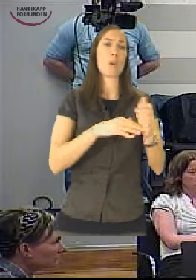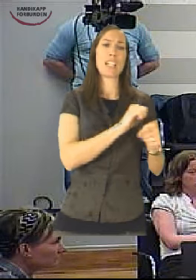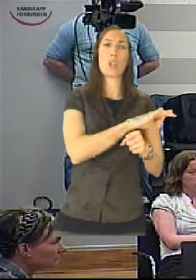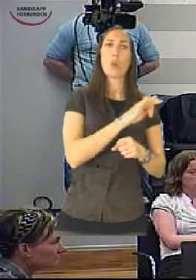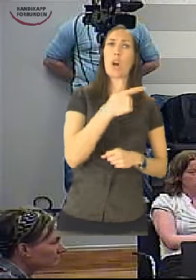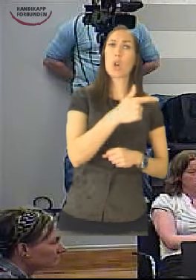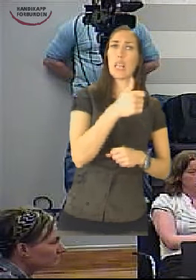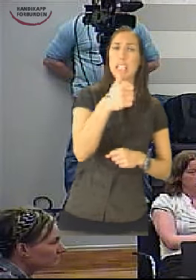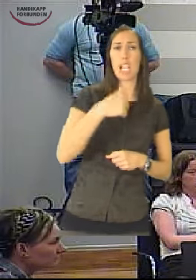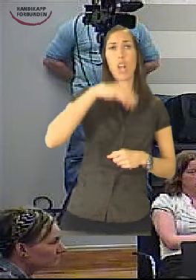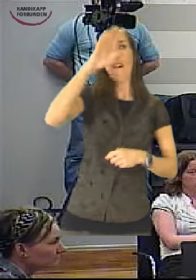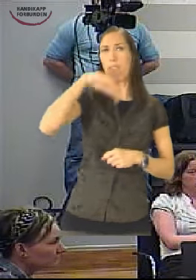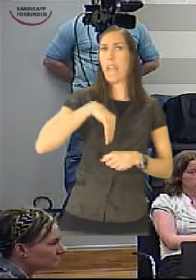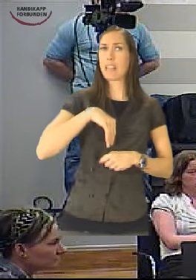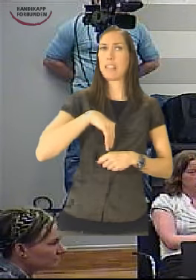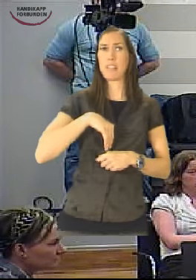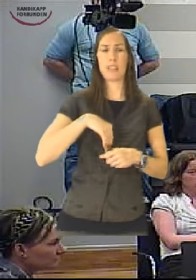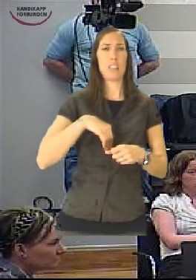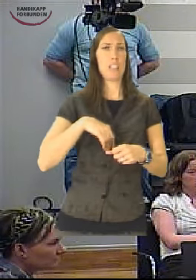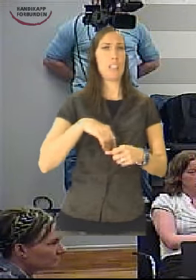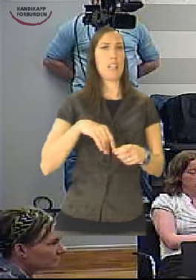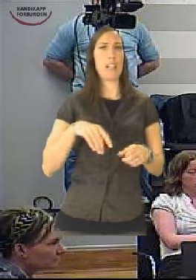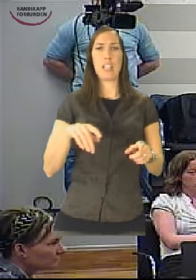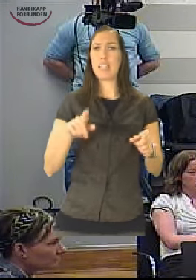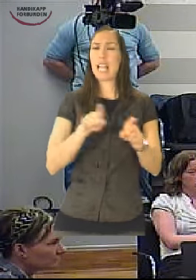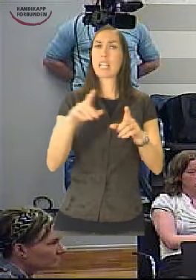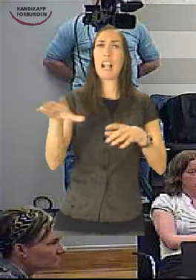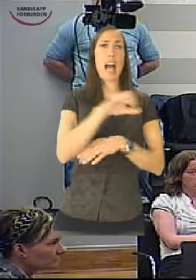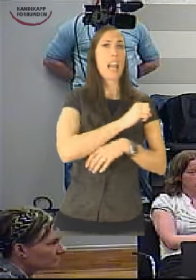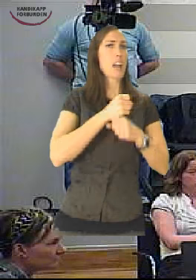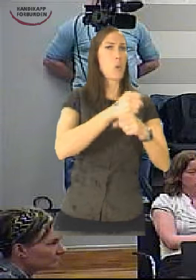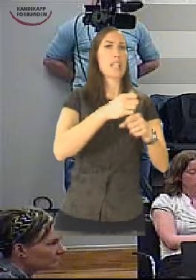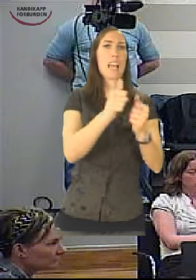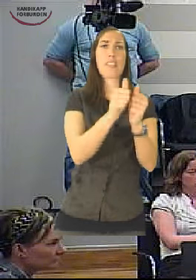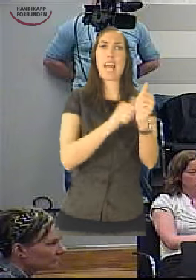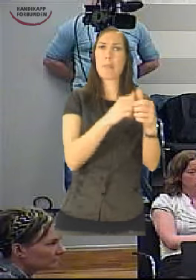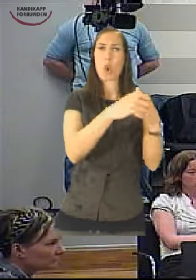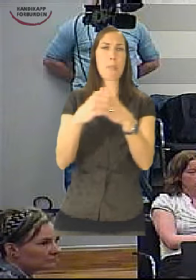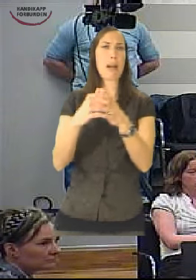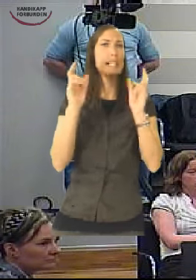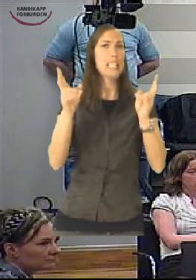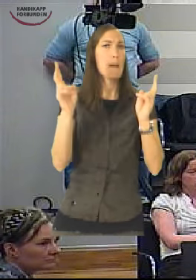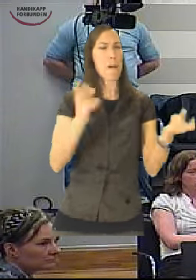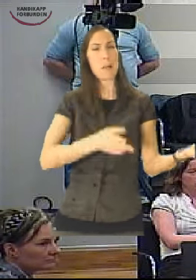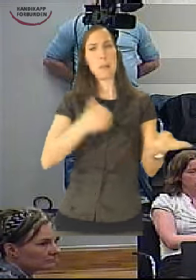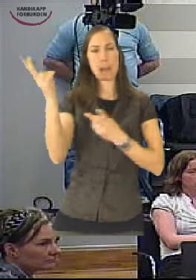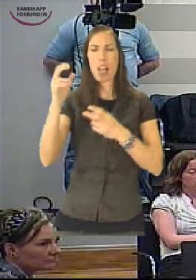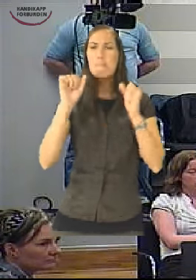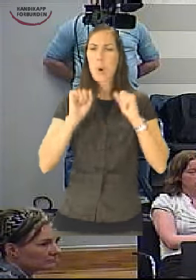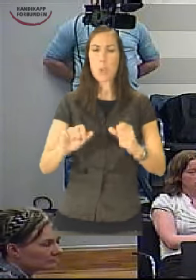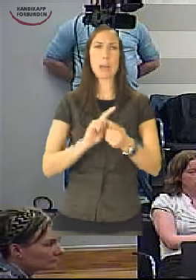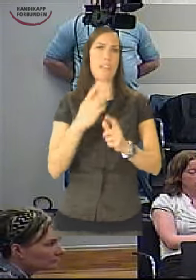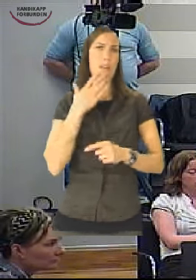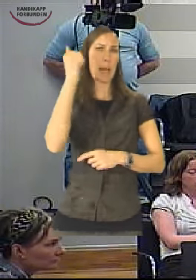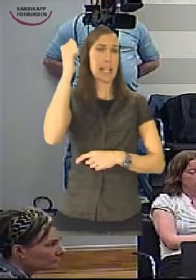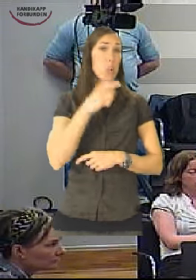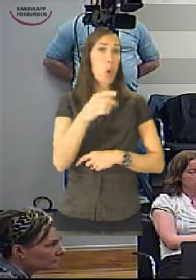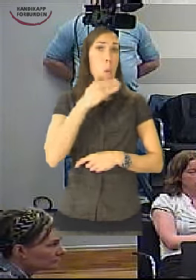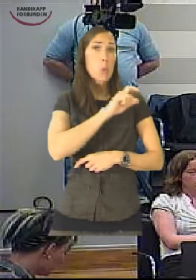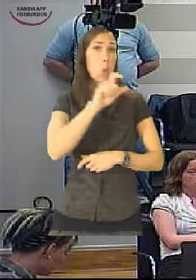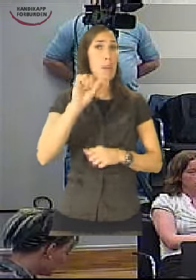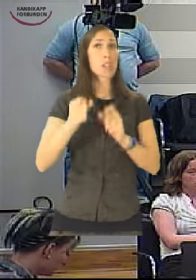här är generellt över nästan alla kroniska handikappgrupper. Detta måste bli en skärpning. De här ungdomarna som ska in och